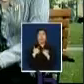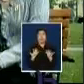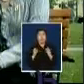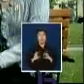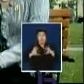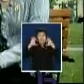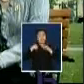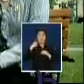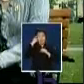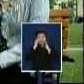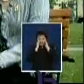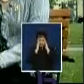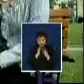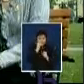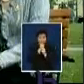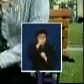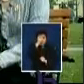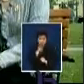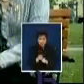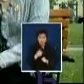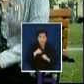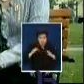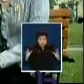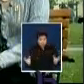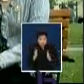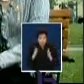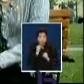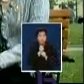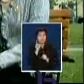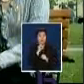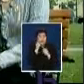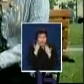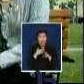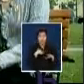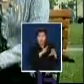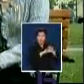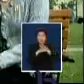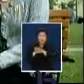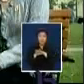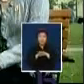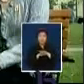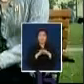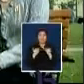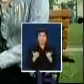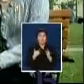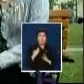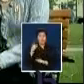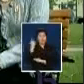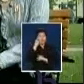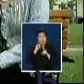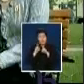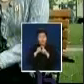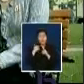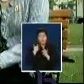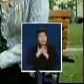ริงจังในการที่จะกำจัดปัญหาอุปสรรคต่างๆทั้งเชิญชวนให้ธุรกิจชาวต่างชาติ